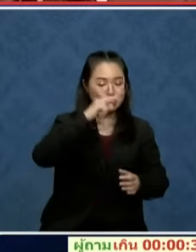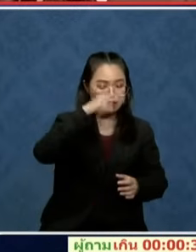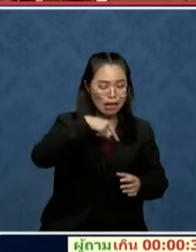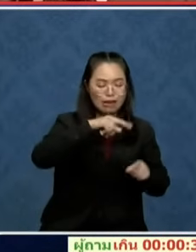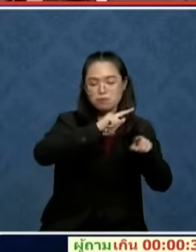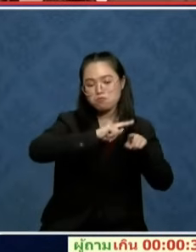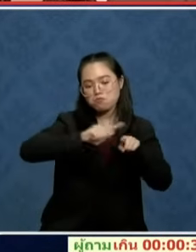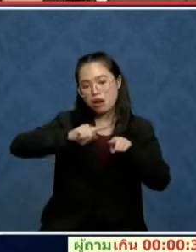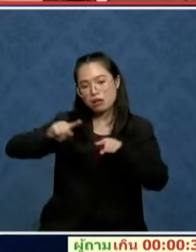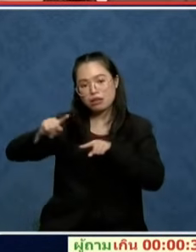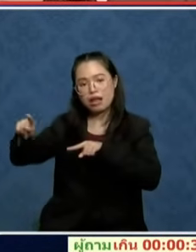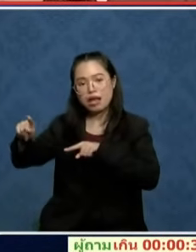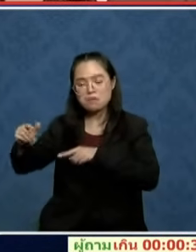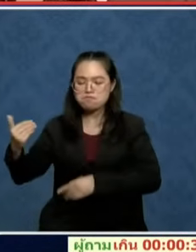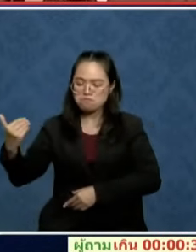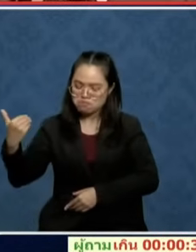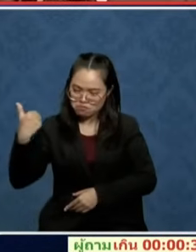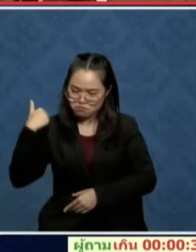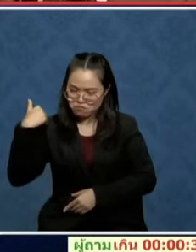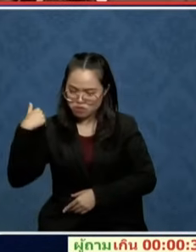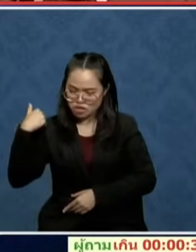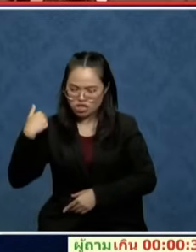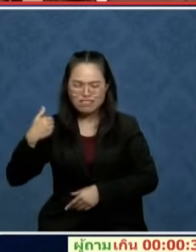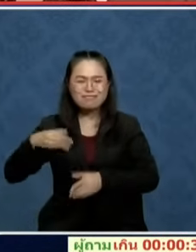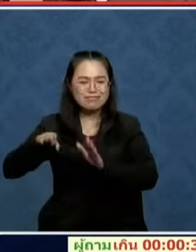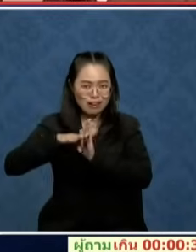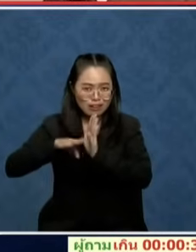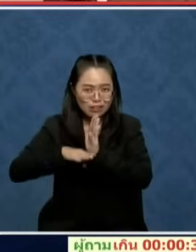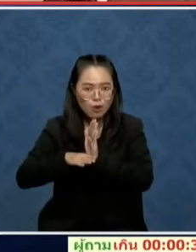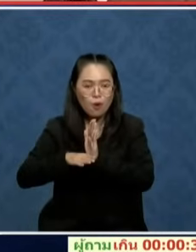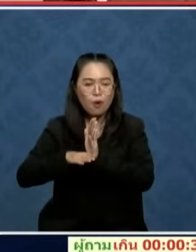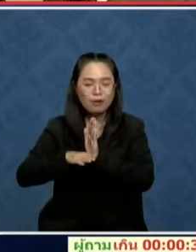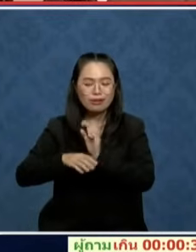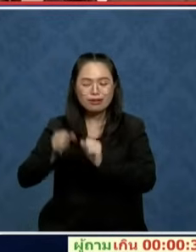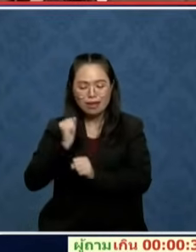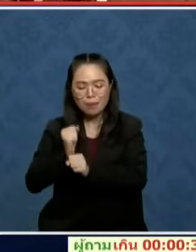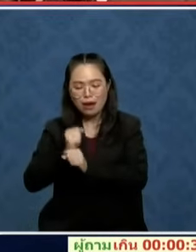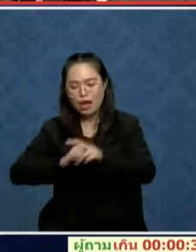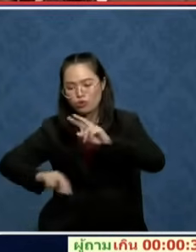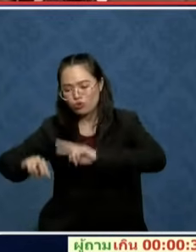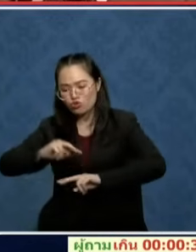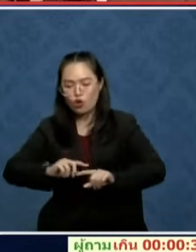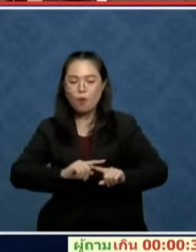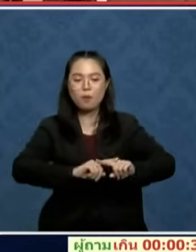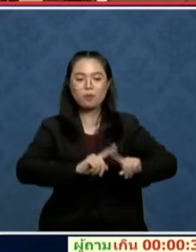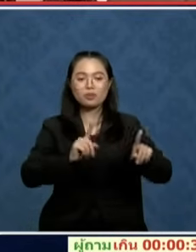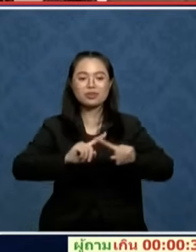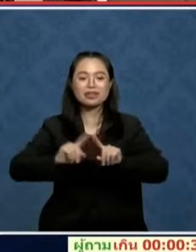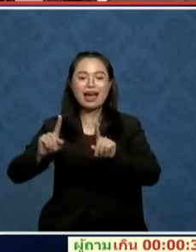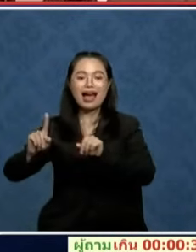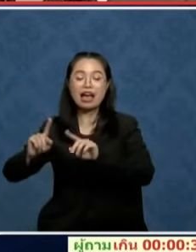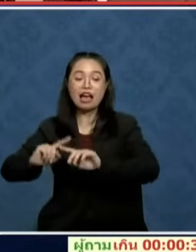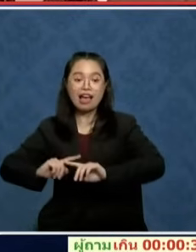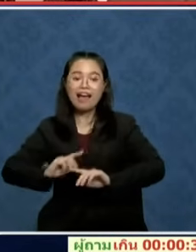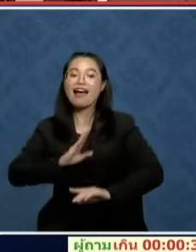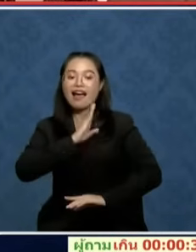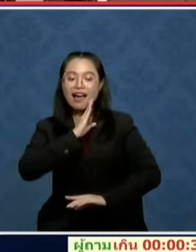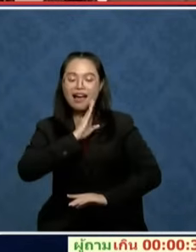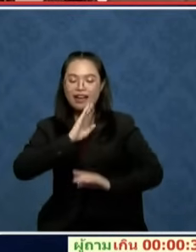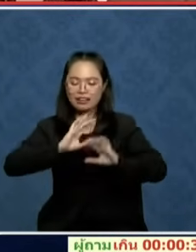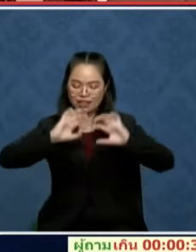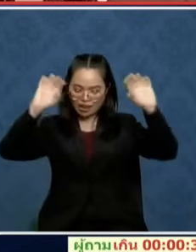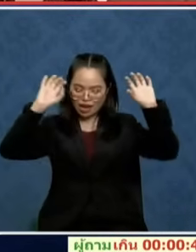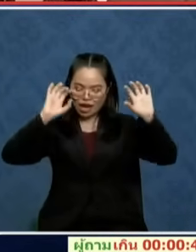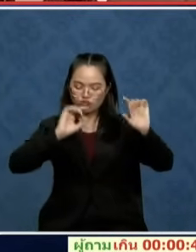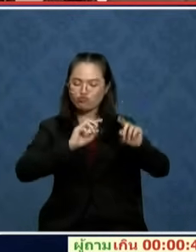นี่ยมีแนวทางการปฏิบัติเหล่านี้ไม่เหมือนกันถ้ารัฐบาลรับปากรัฐบาลคุยเรื่องนี้อย่างจริงจังกับบรรดากลุ่มธนาค